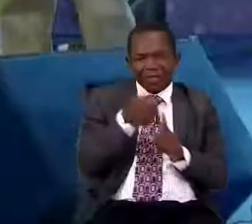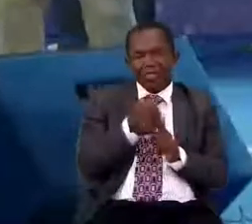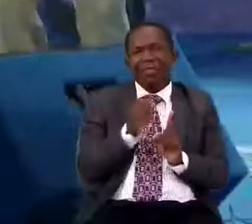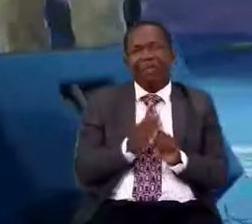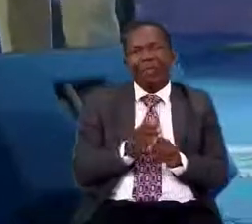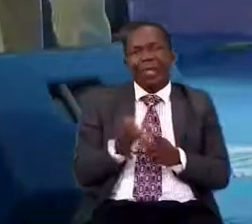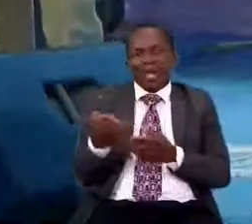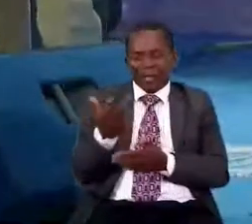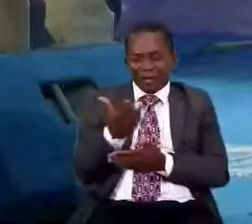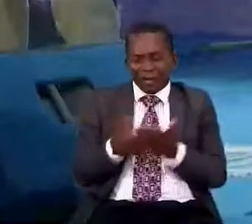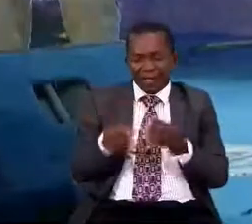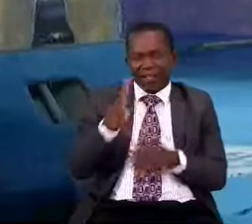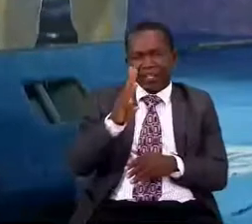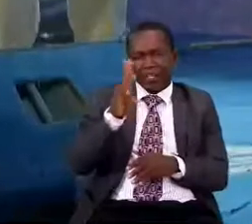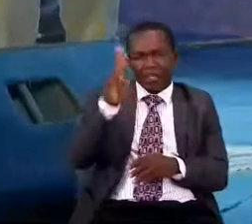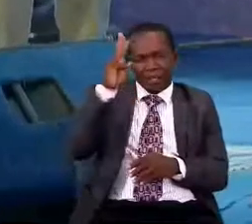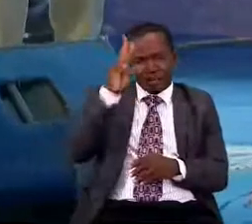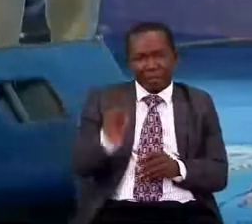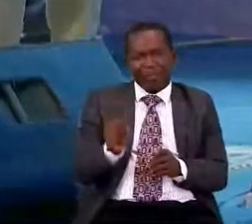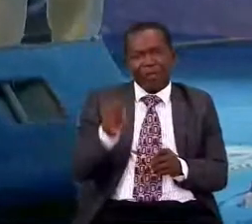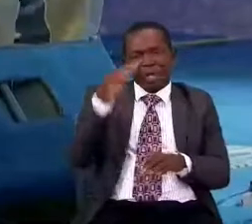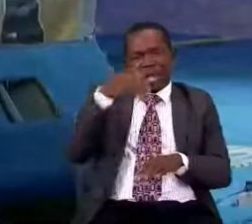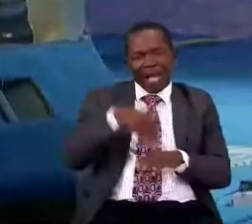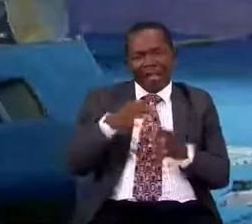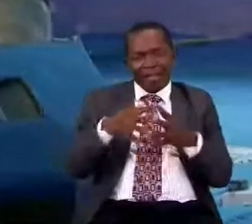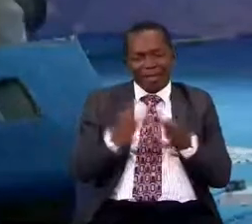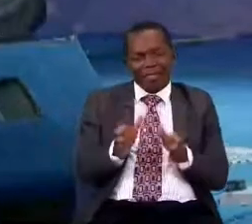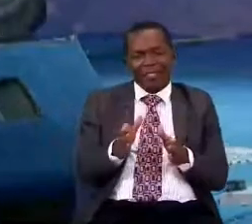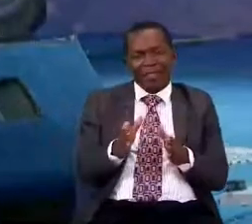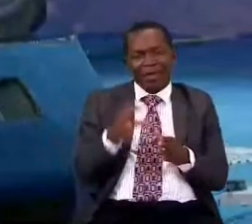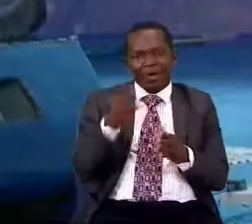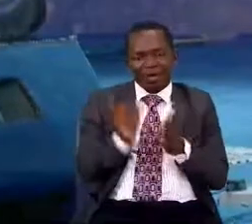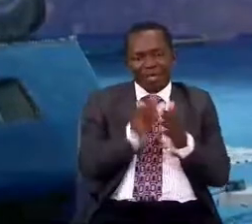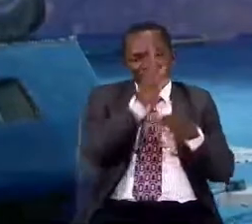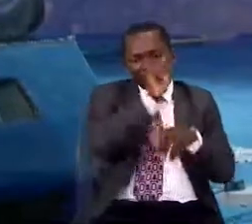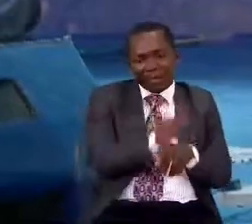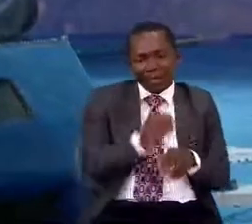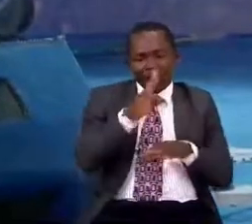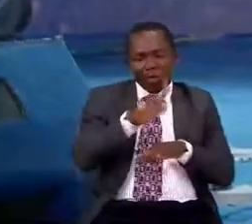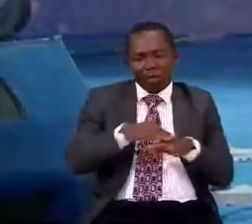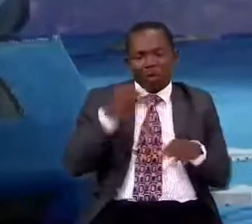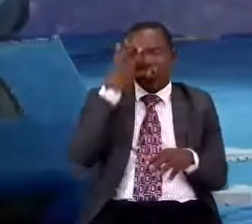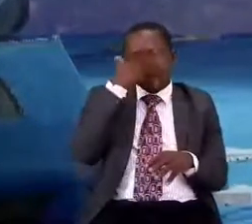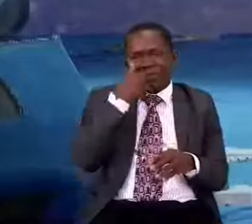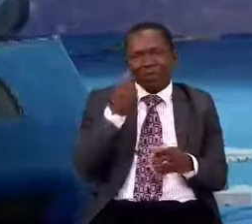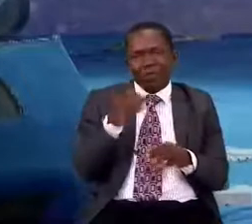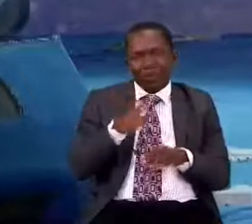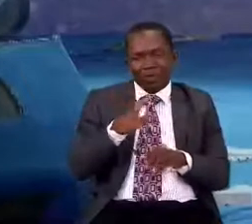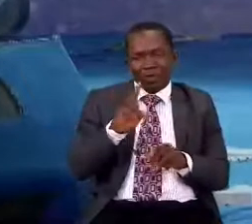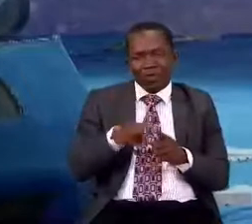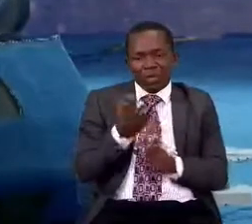Appeler la belle pour qu'il demandât l'aumône. à ceux qui entraient dans le